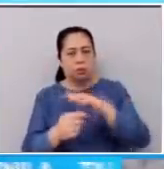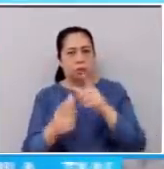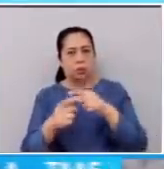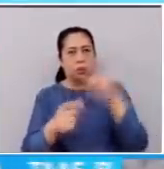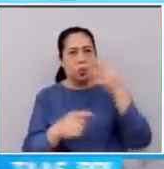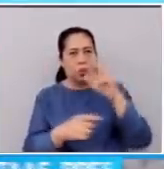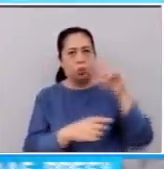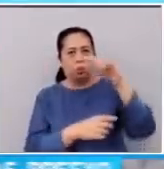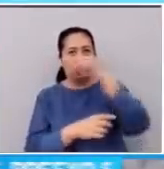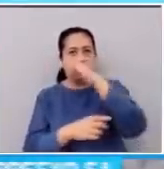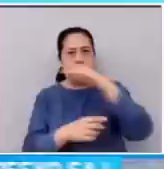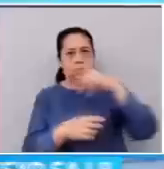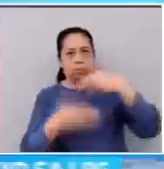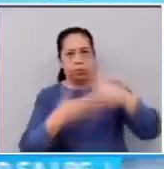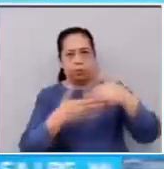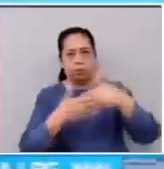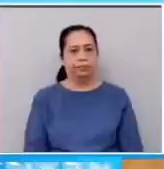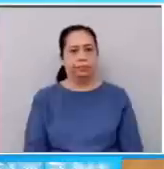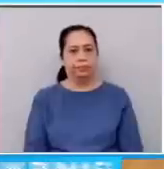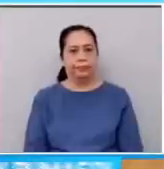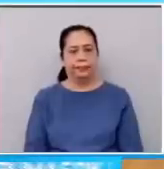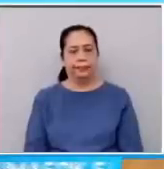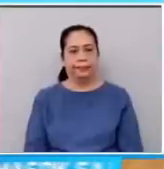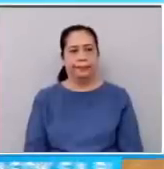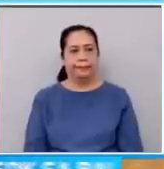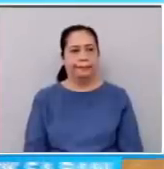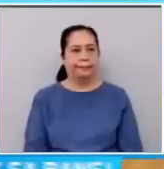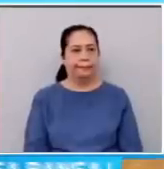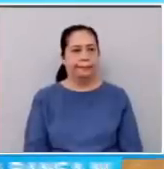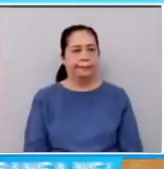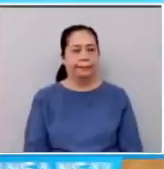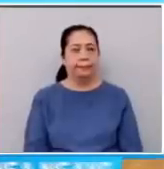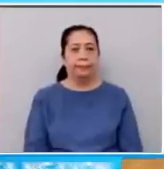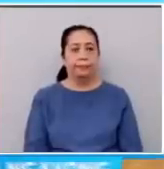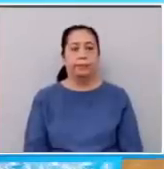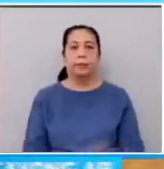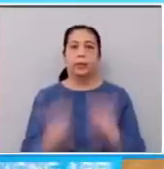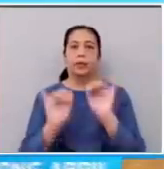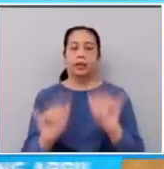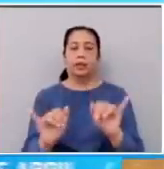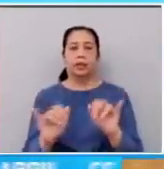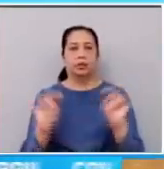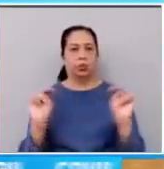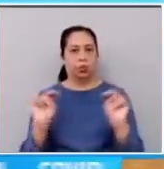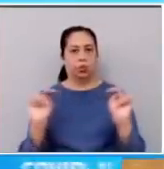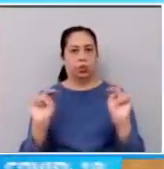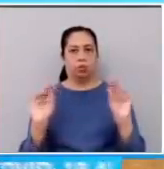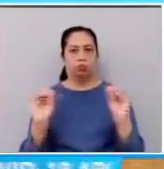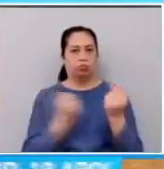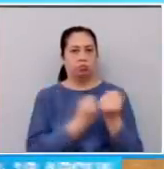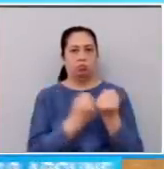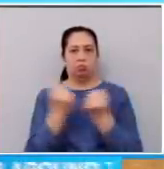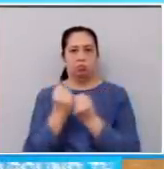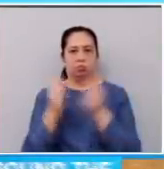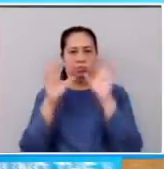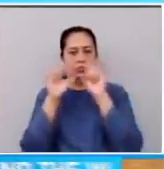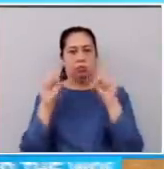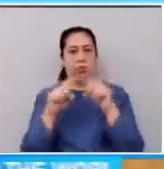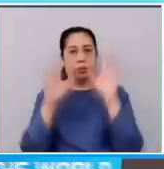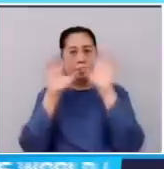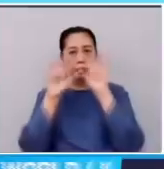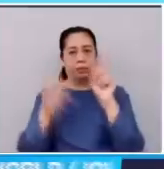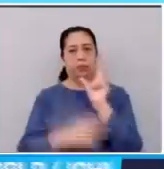anumang aircraft malapit sa tuktok ng bulkan. Mananatili raw na neutral at walang susuportang presidential candidate si Pangulong